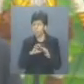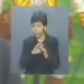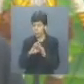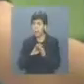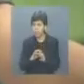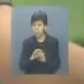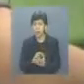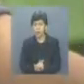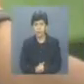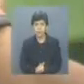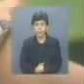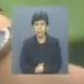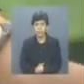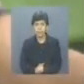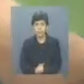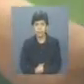ครับ